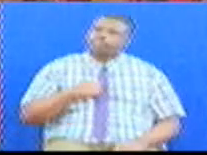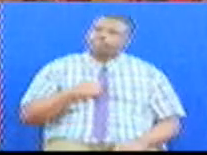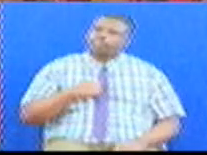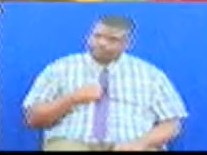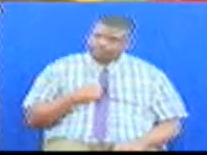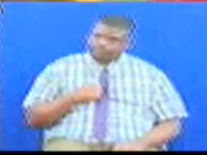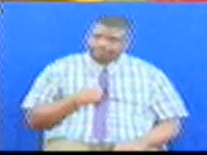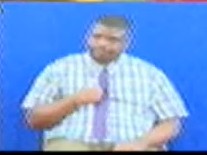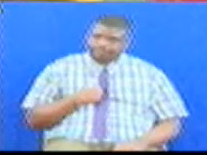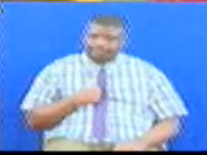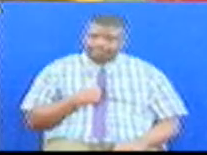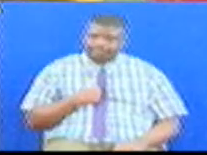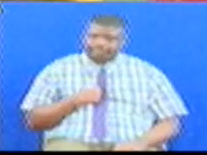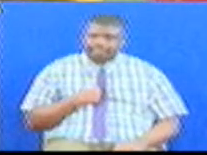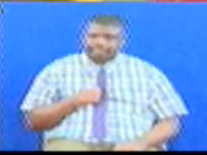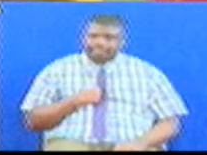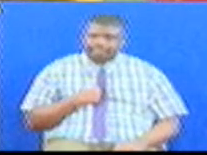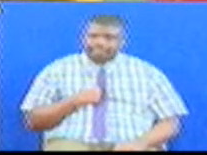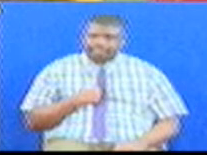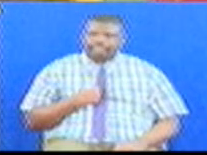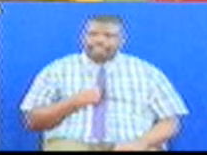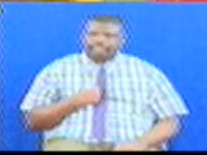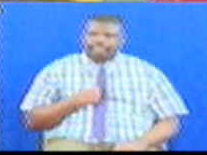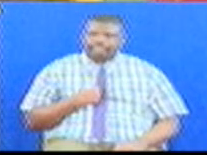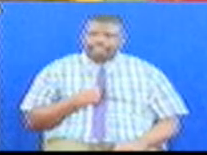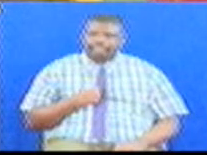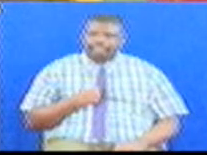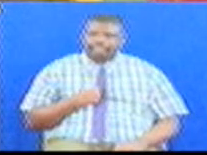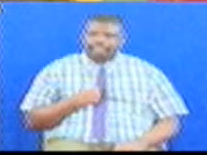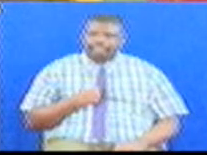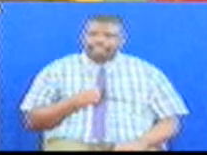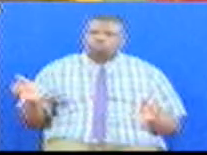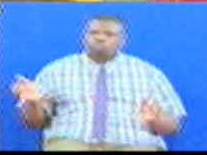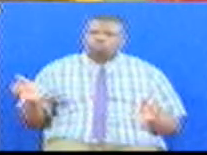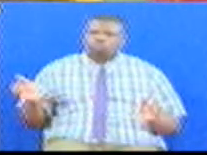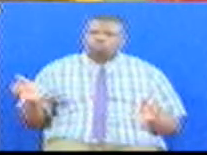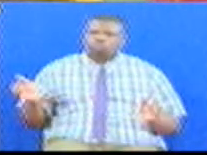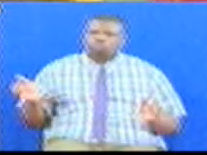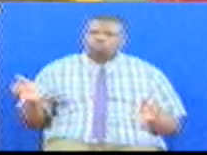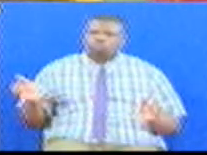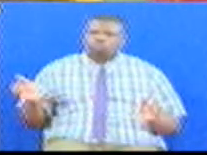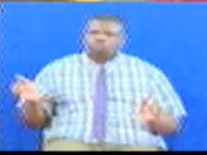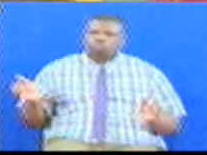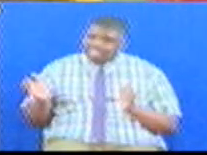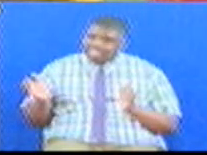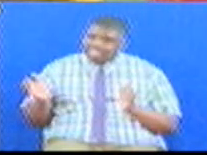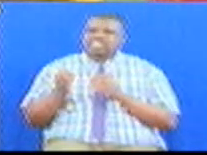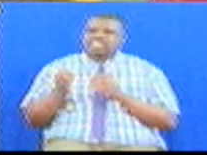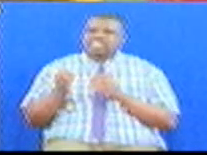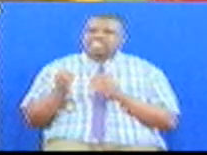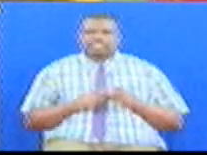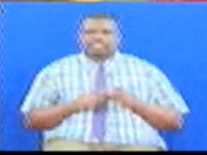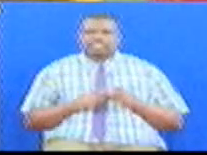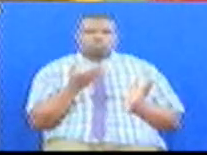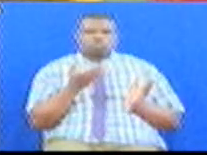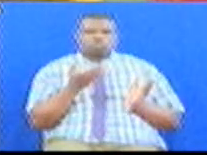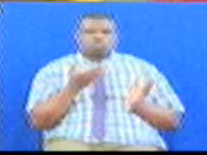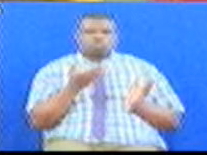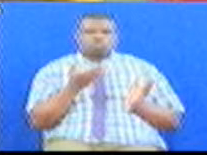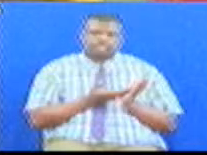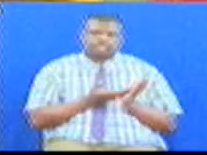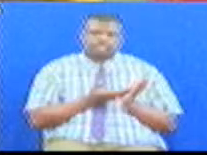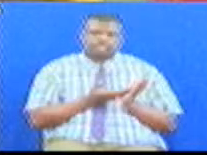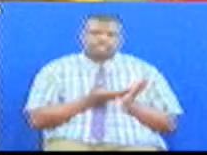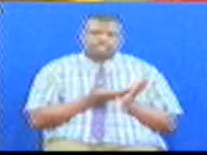muumini mkubwa sana wa uhifadhi. Na kwa ushahidi tu, mnaweza